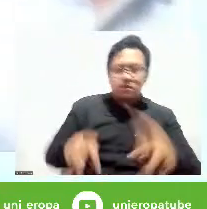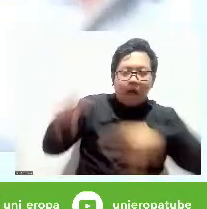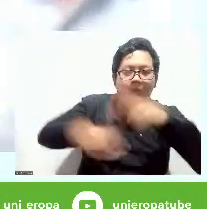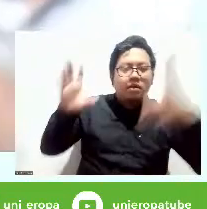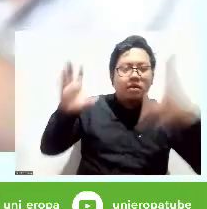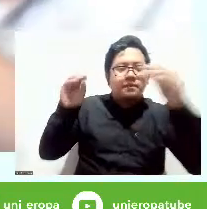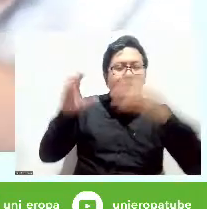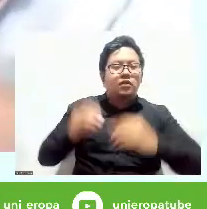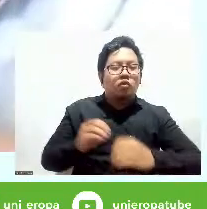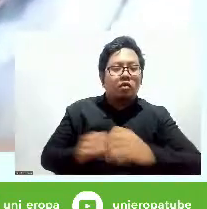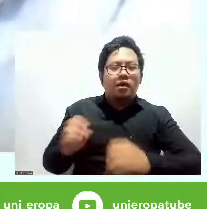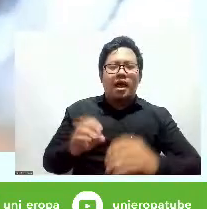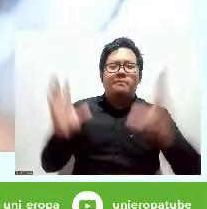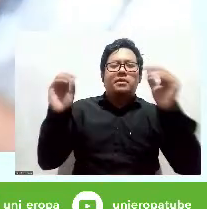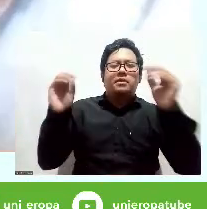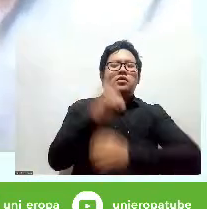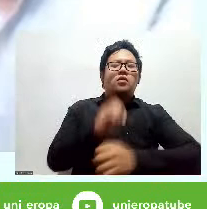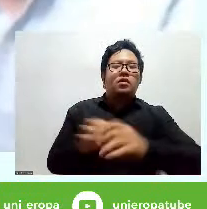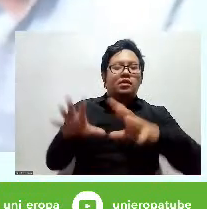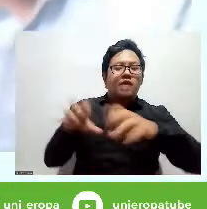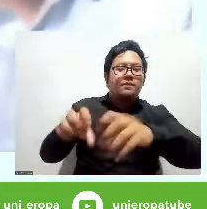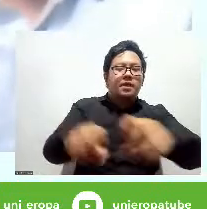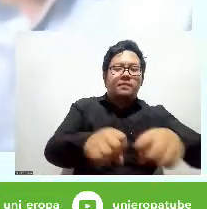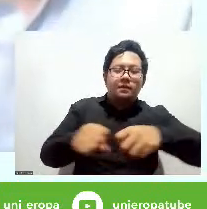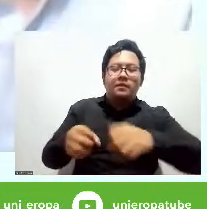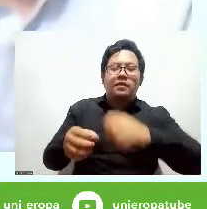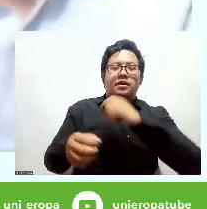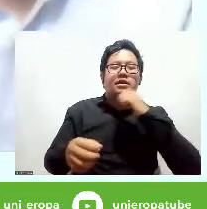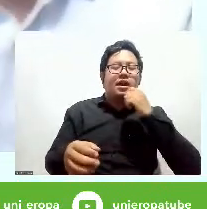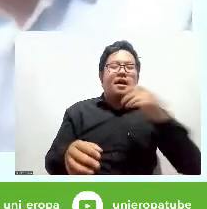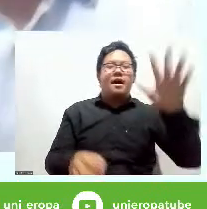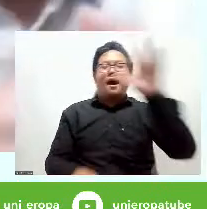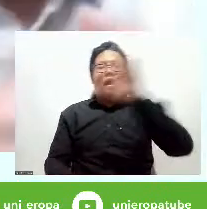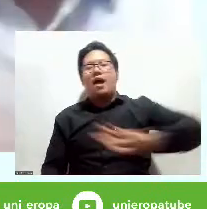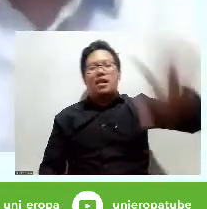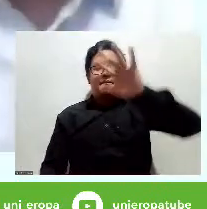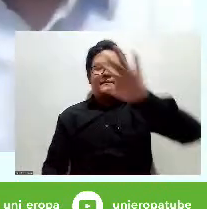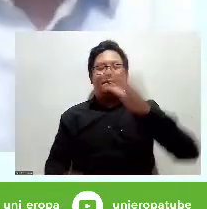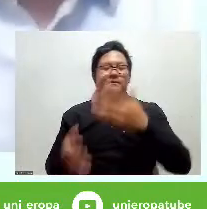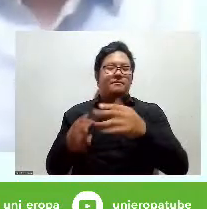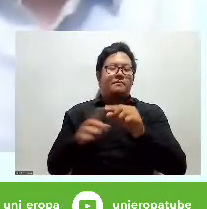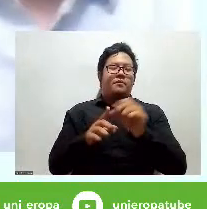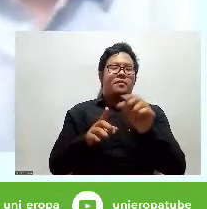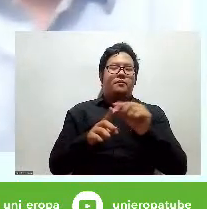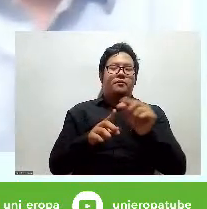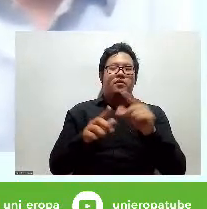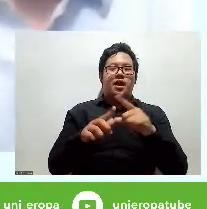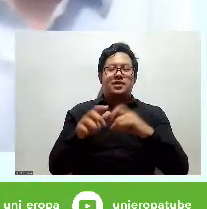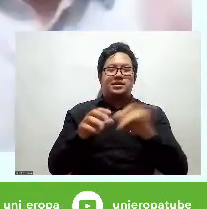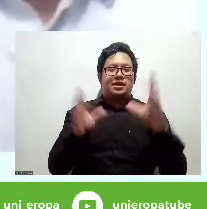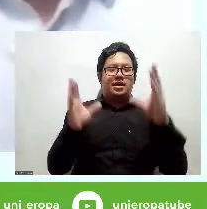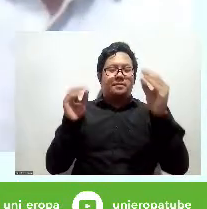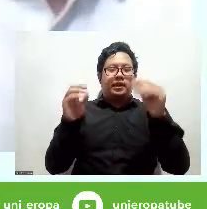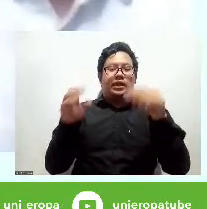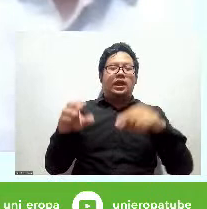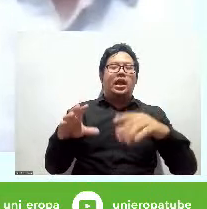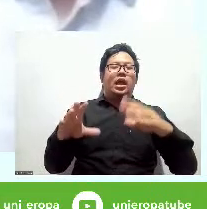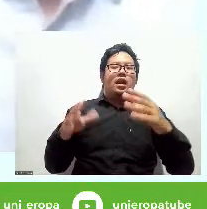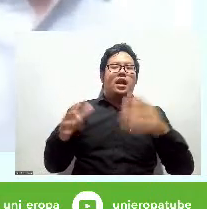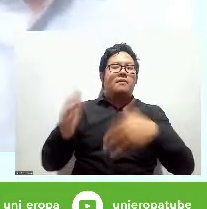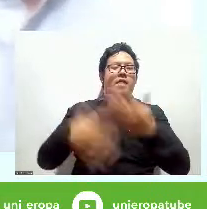ditangkap maka dia lampu juga itu akan berkurang populasinya lama-lama dia akan akan habis itu